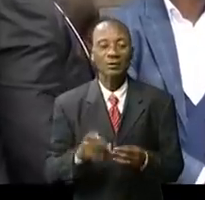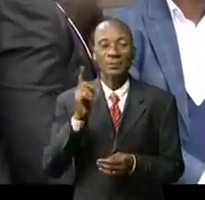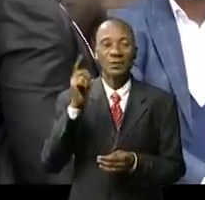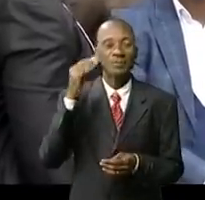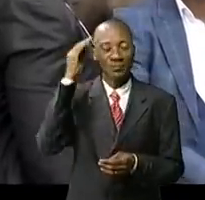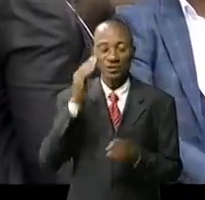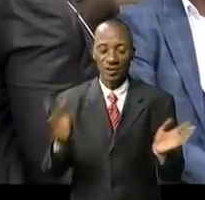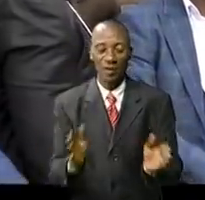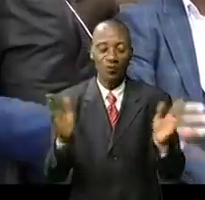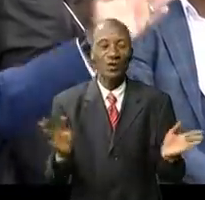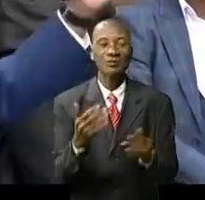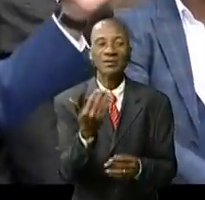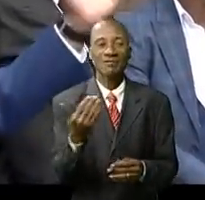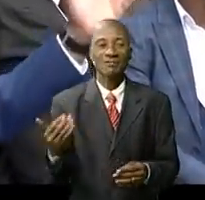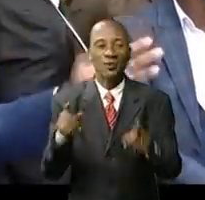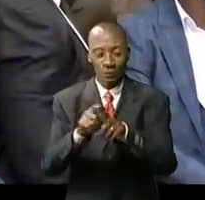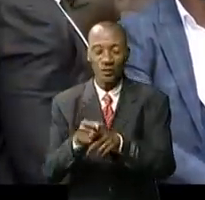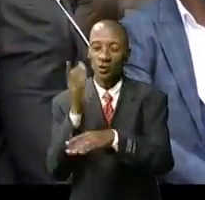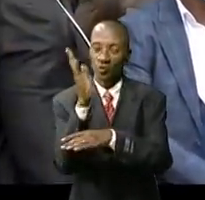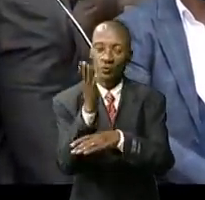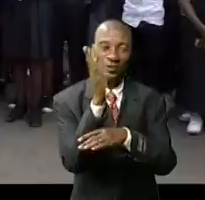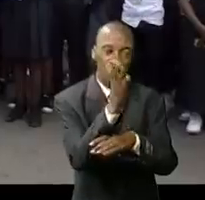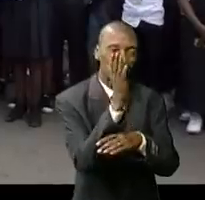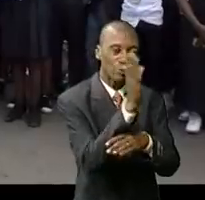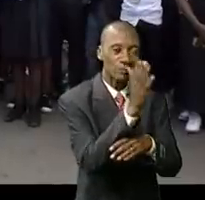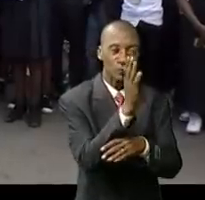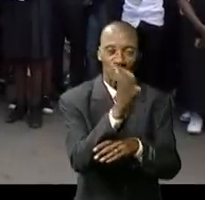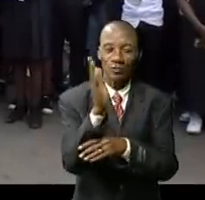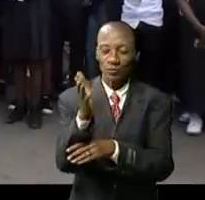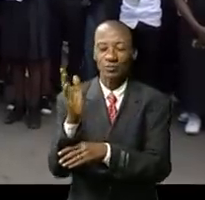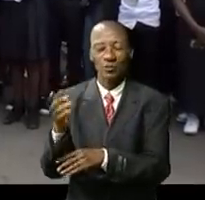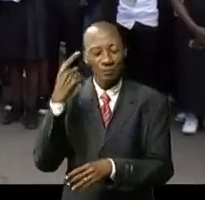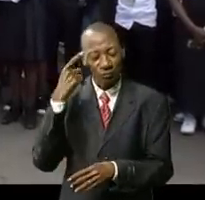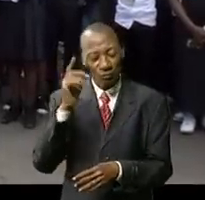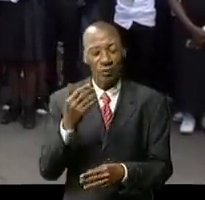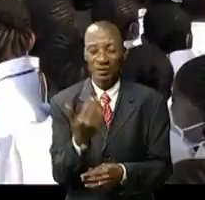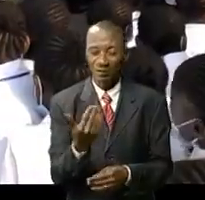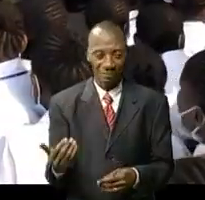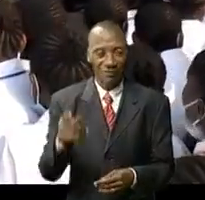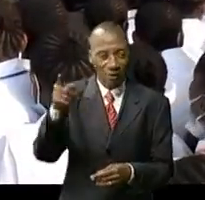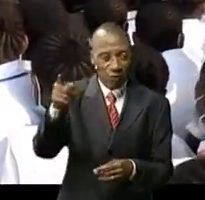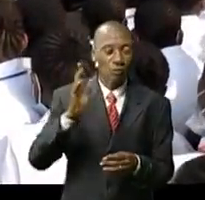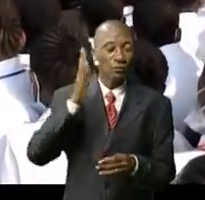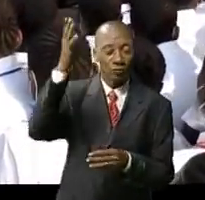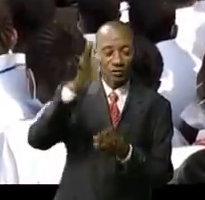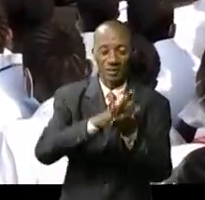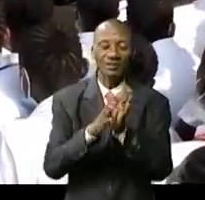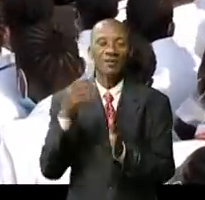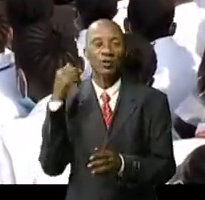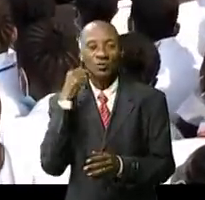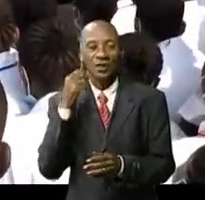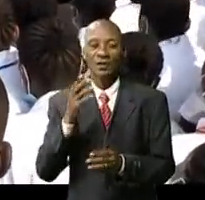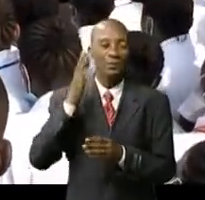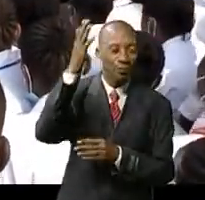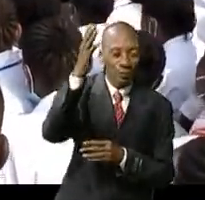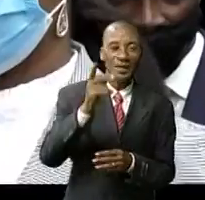les finalistes et prodigué des sages conseils à ceux qu'il qualifie de futurs médecins, juristes et pourquoi pas Premier ministre